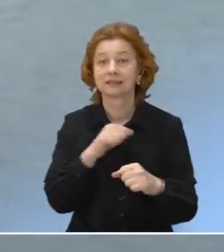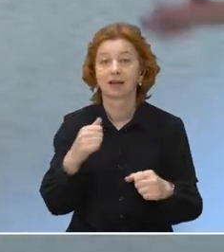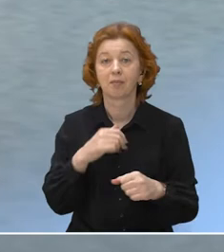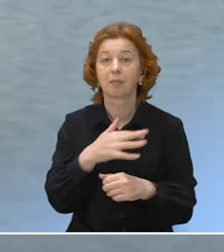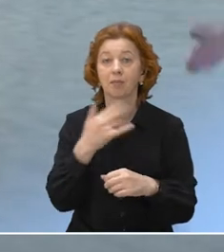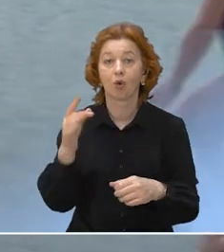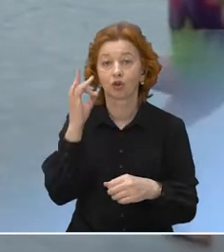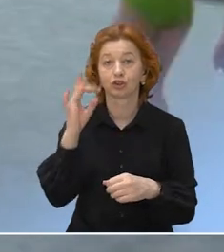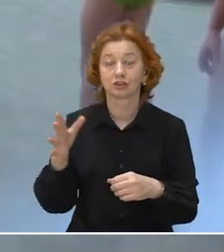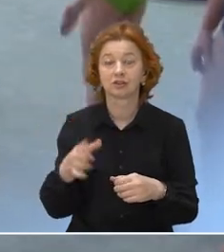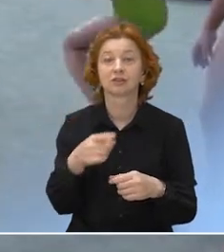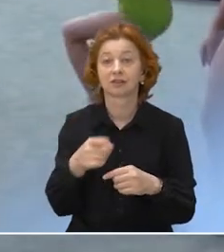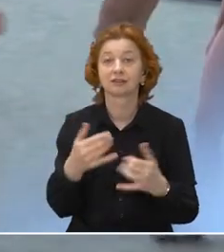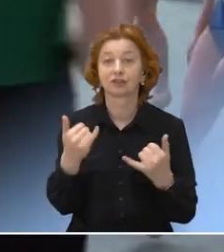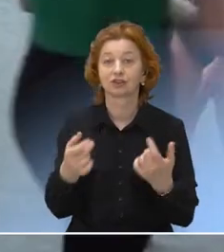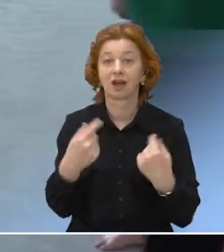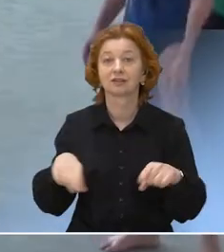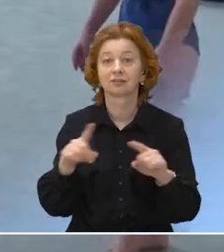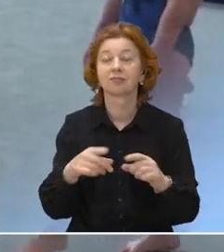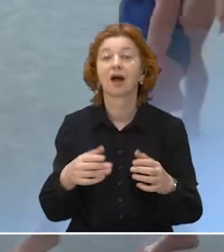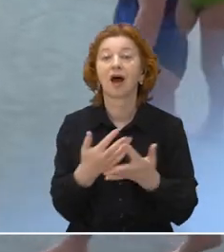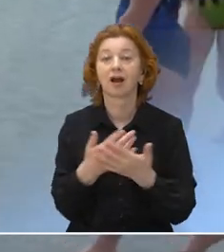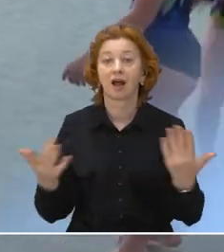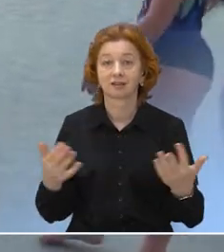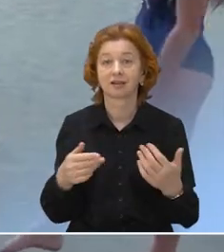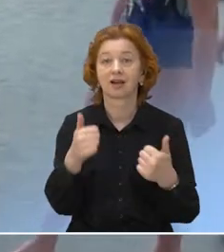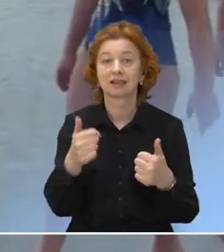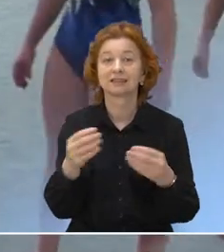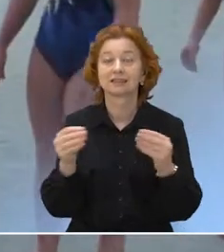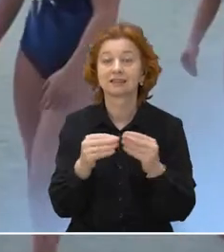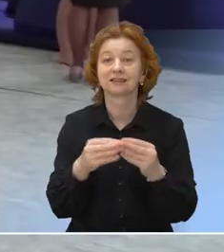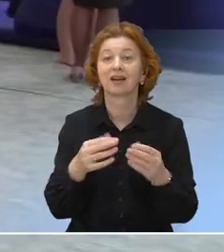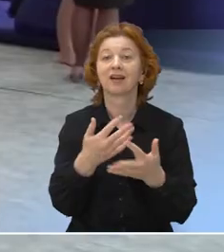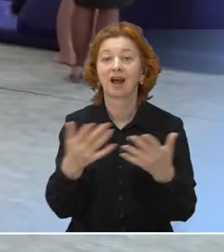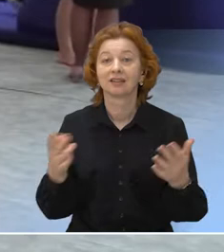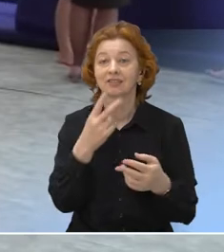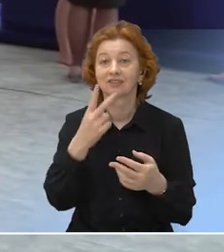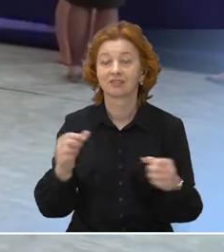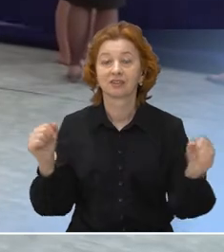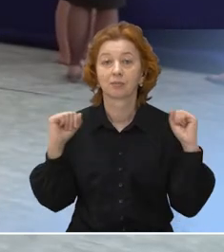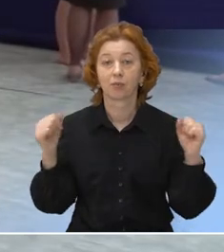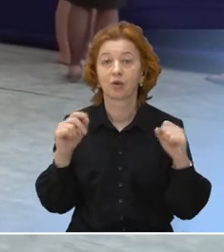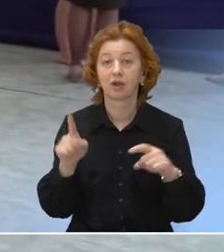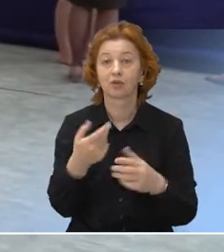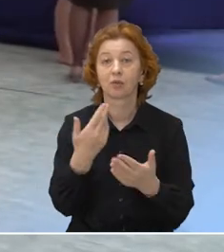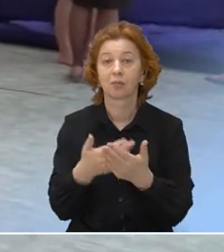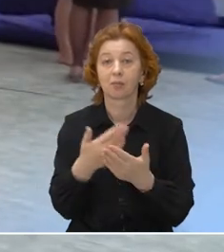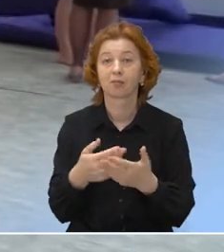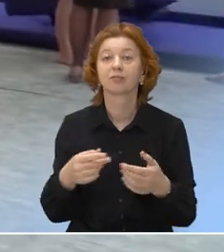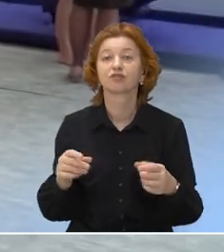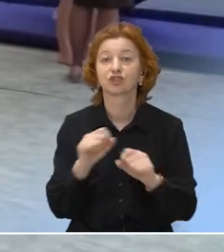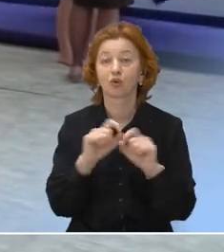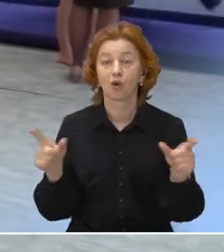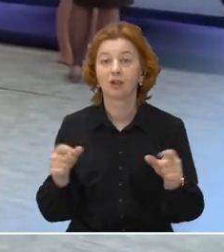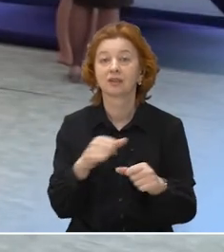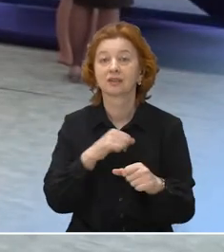самое многочисленное отделение в городе, которое приносит свои результаты. Из 10 видов спорта, которые профилируются в наших двух